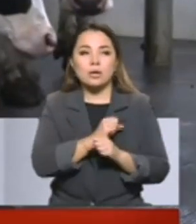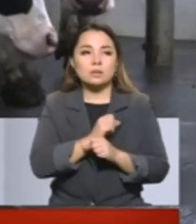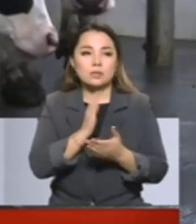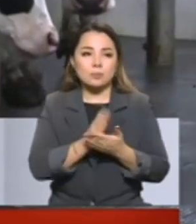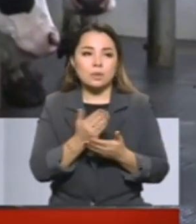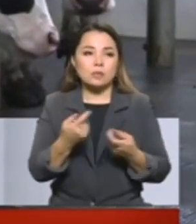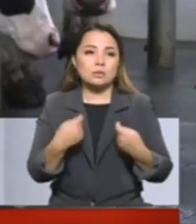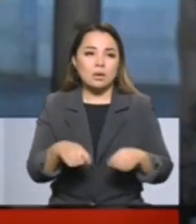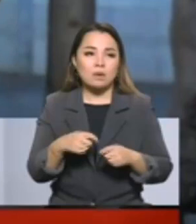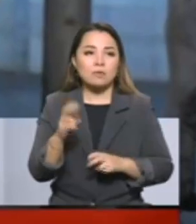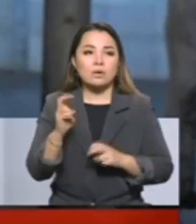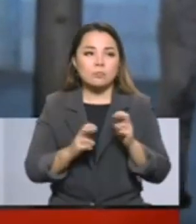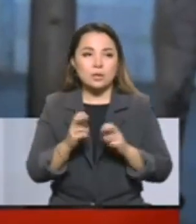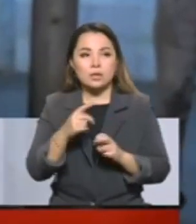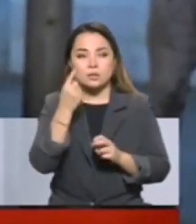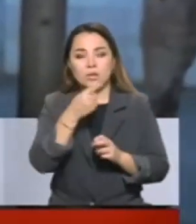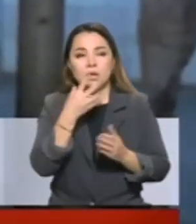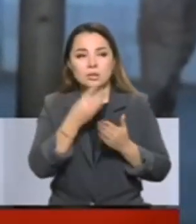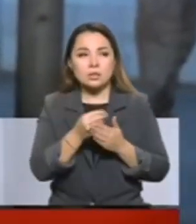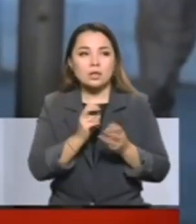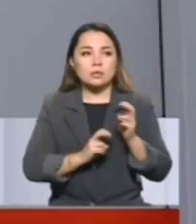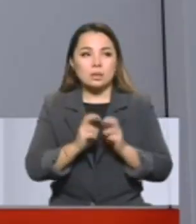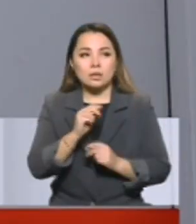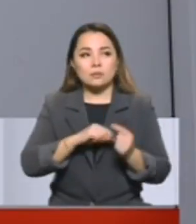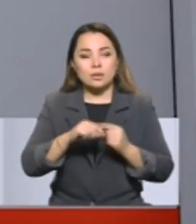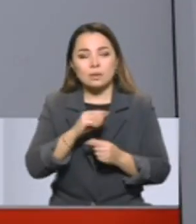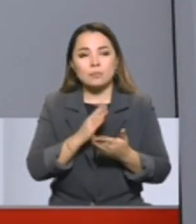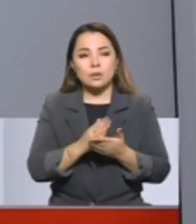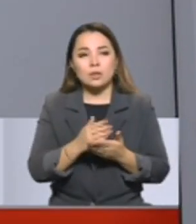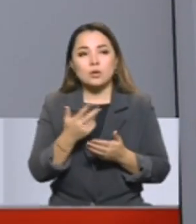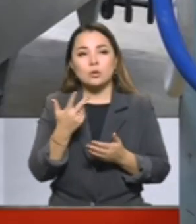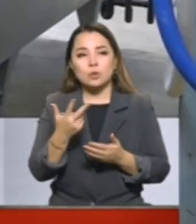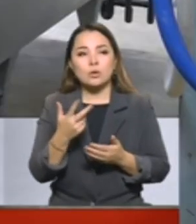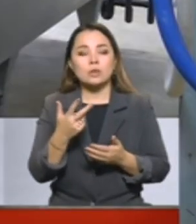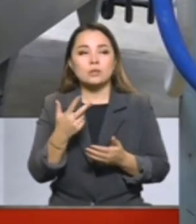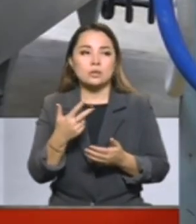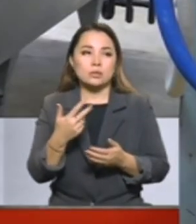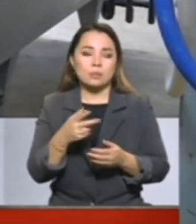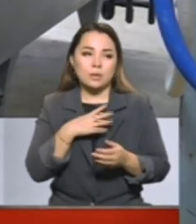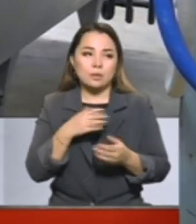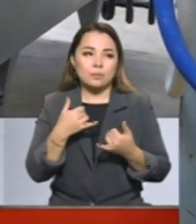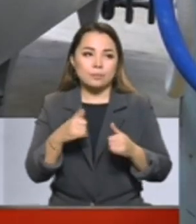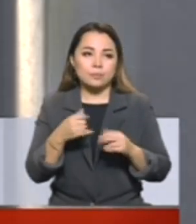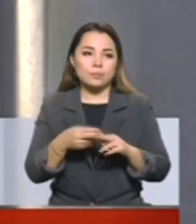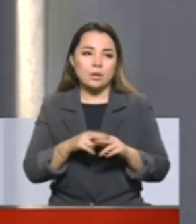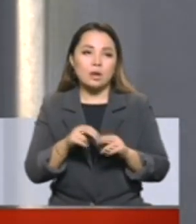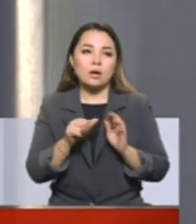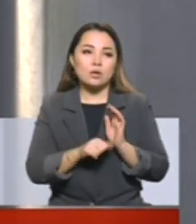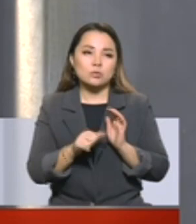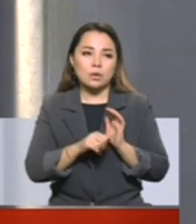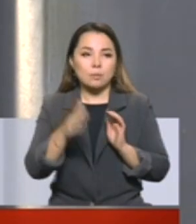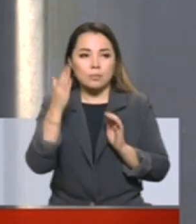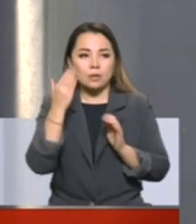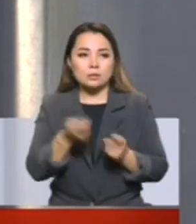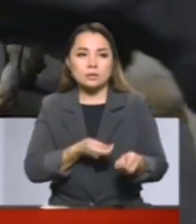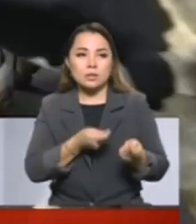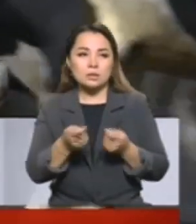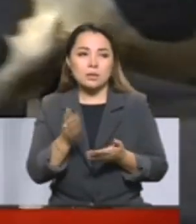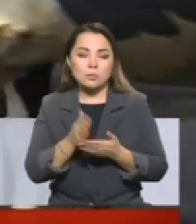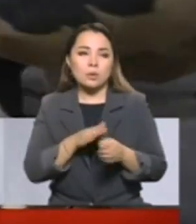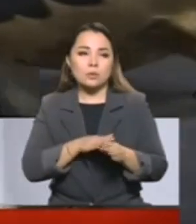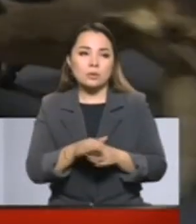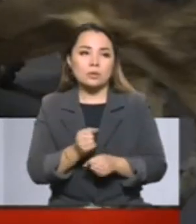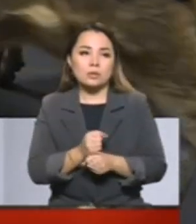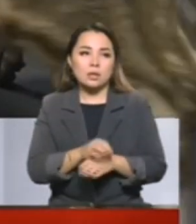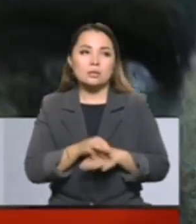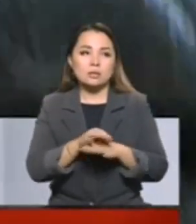Тауарлы ферма әзірге жеке кәсіпкерлерге жылына 3 тоннадай сүт тапсыратын. Алдағы уақытта тағы 600 бас сиыр әкелмек. Кәсіпорын толық қуаттылығына көшкен